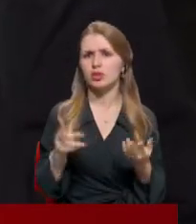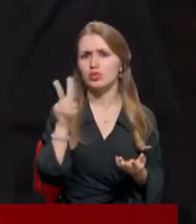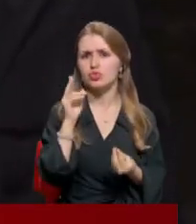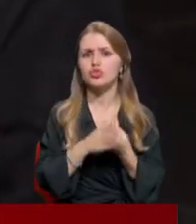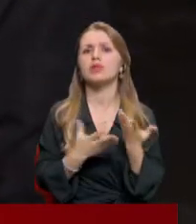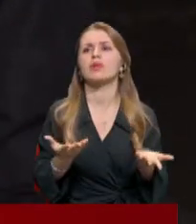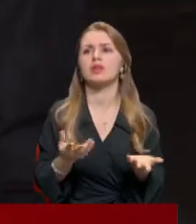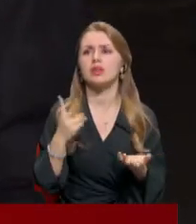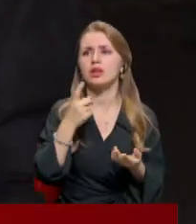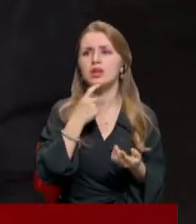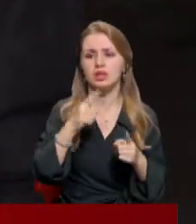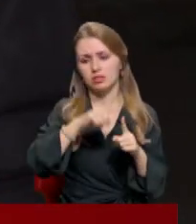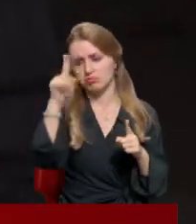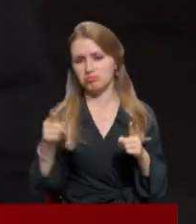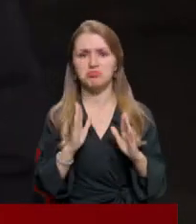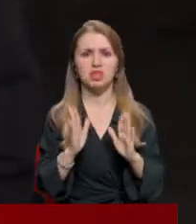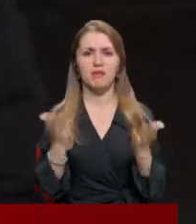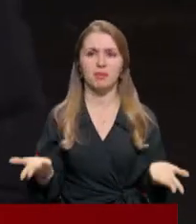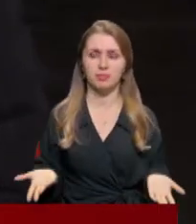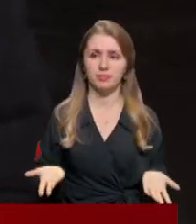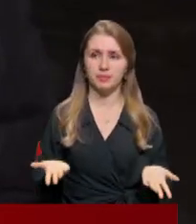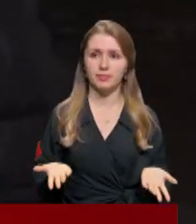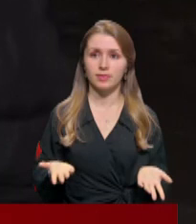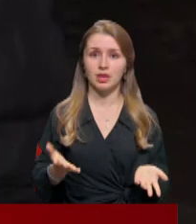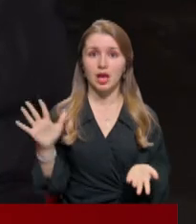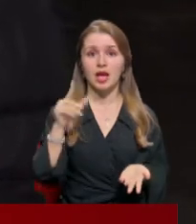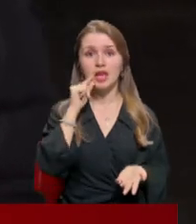2 yıldır sürüncemede kaldı. 2 yıl sürüncemede kaldı